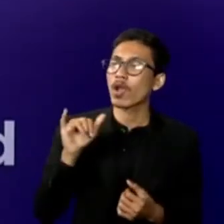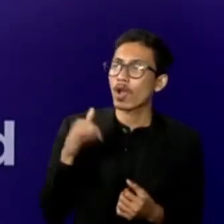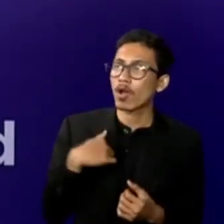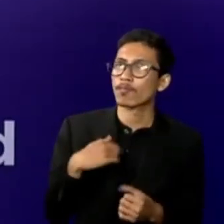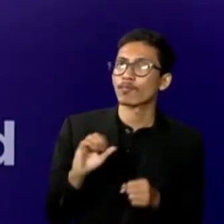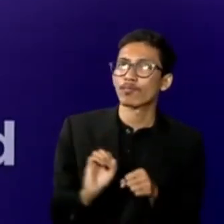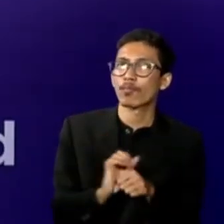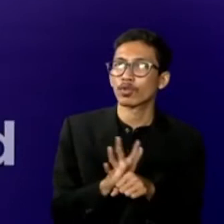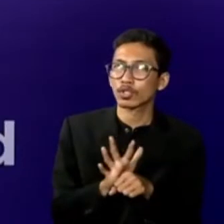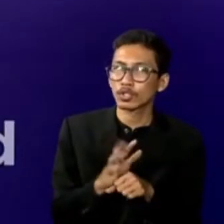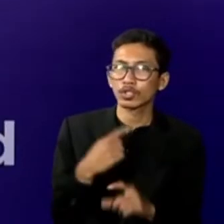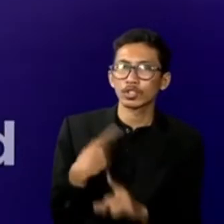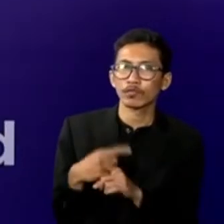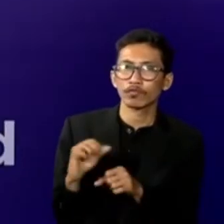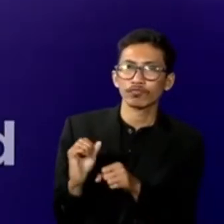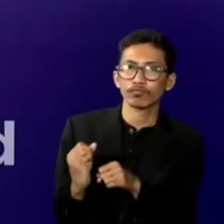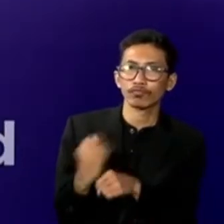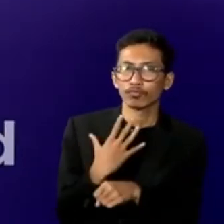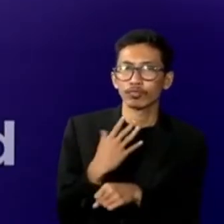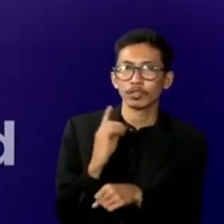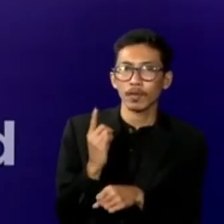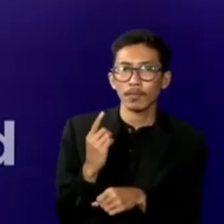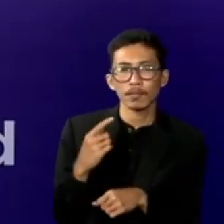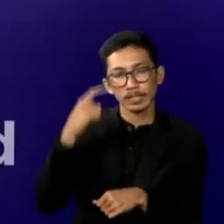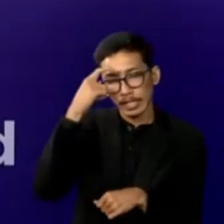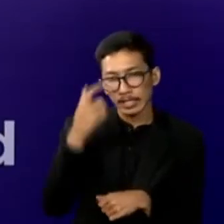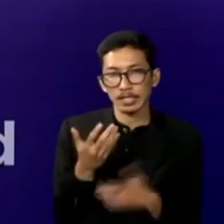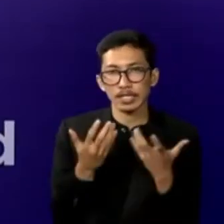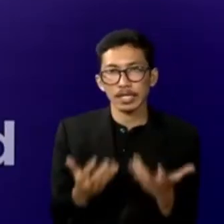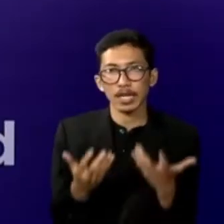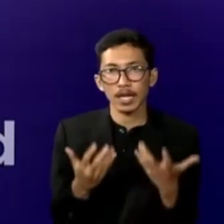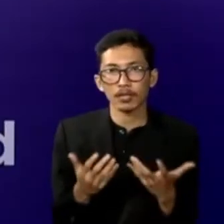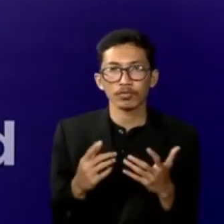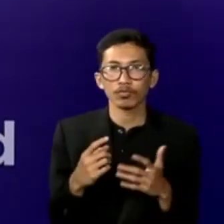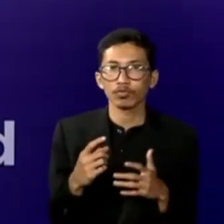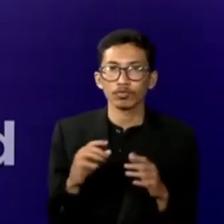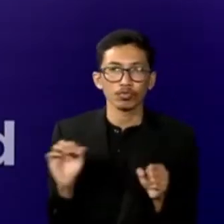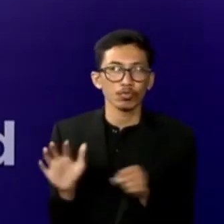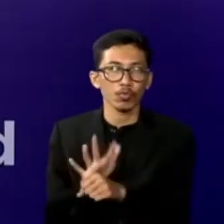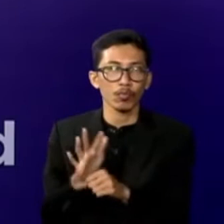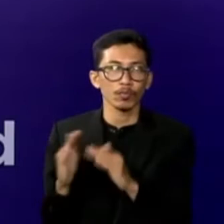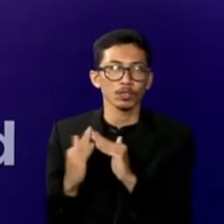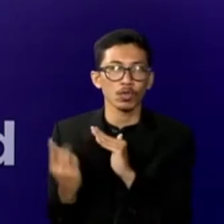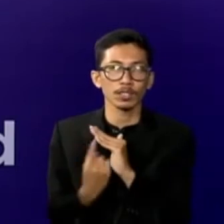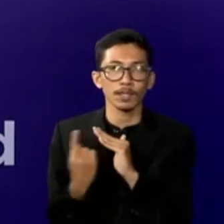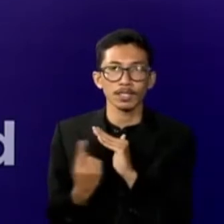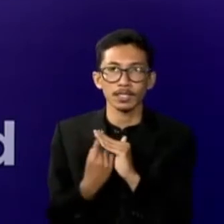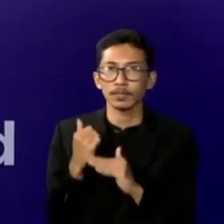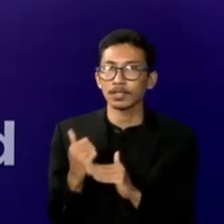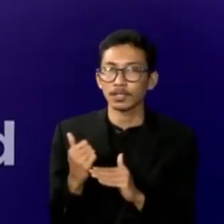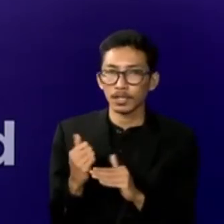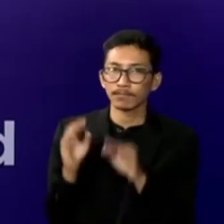memang ecofit karena gejalanya masih ringan Anda cukup isolasi Mandiri nah beri